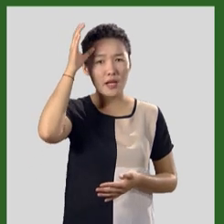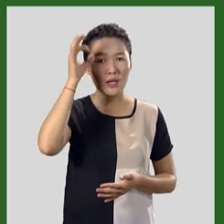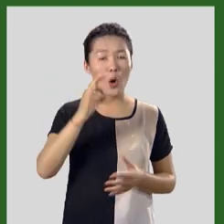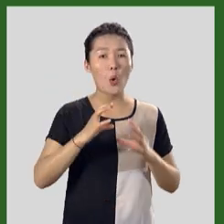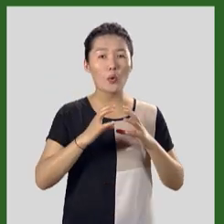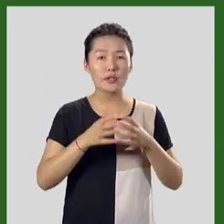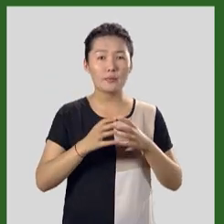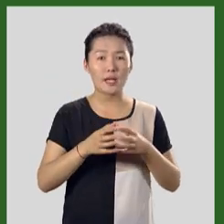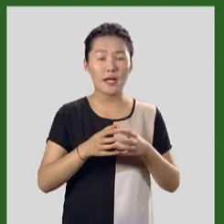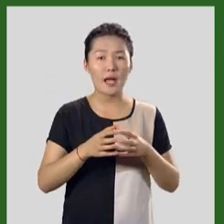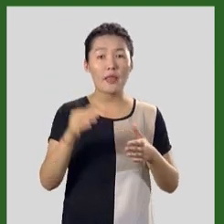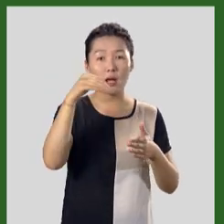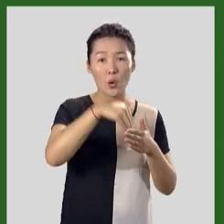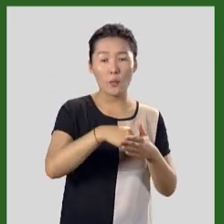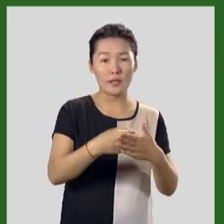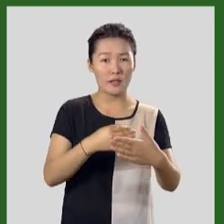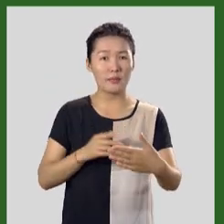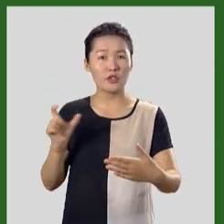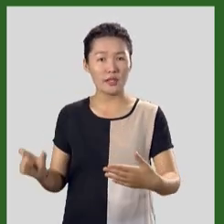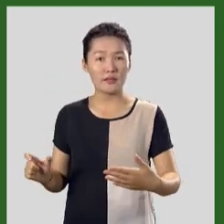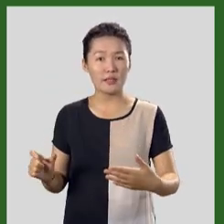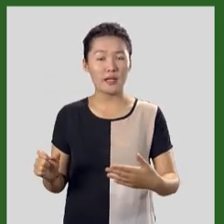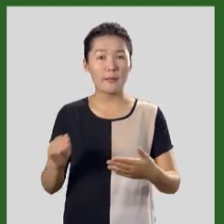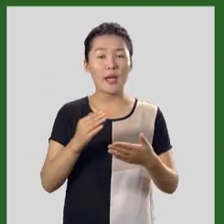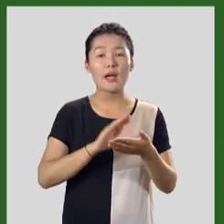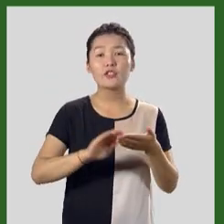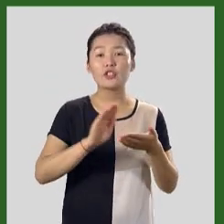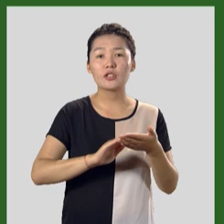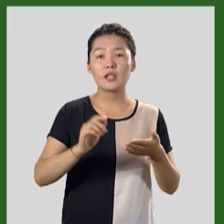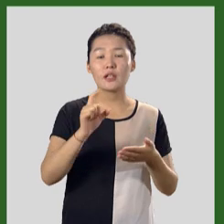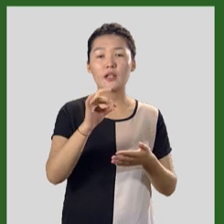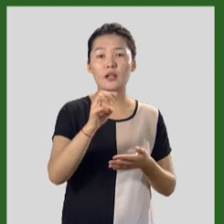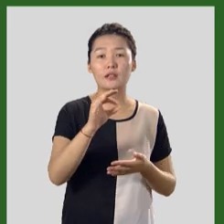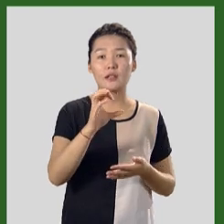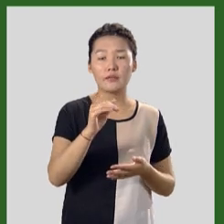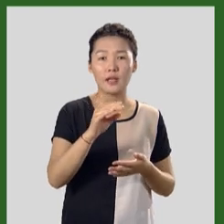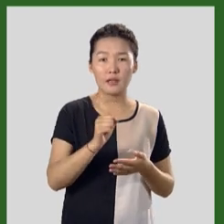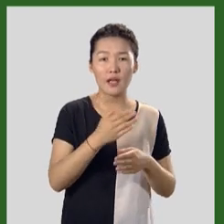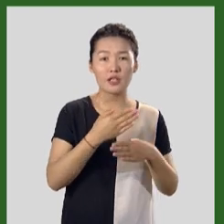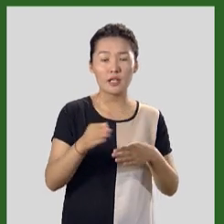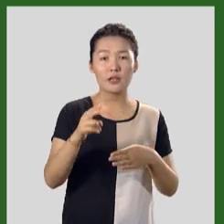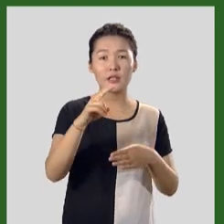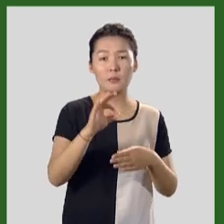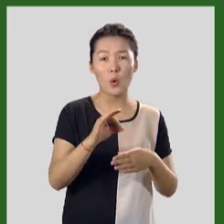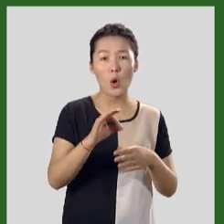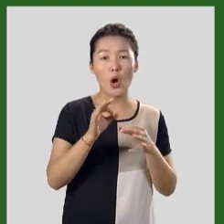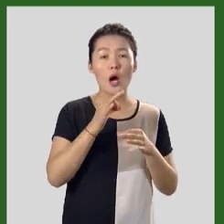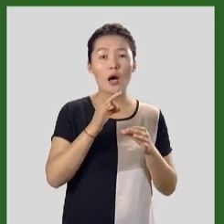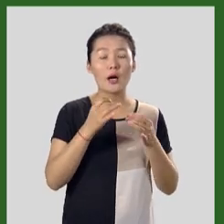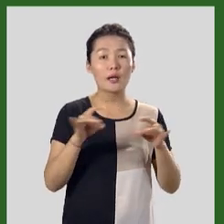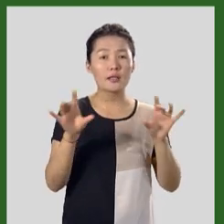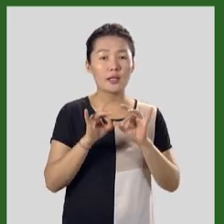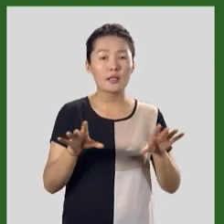накопленные предшественниками. Сочинение Эратосфена делилось по свидетельству другого